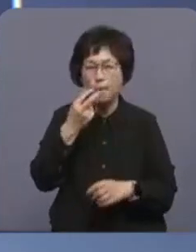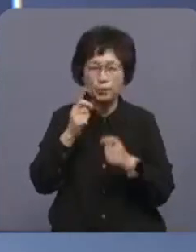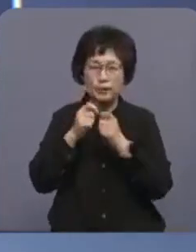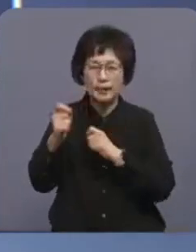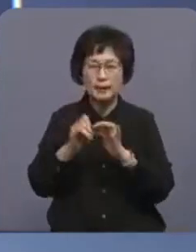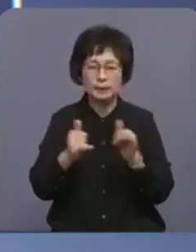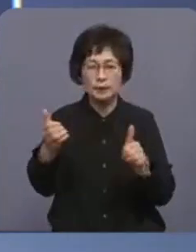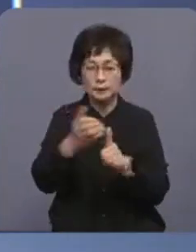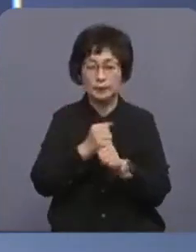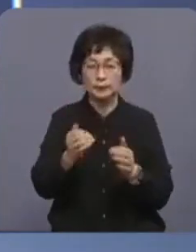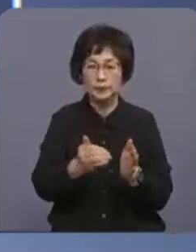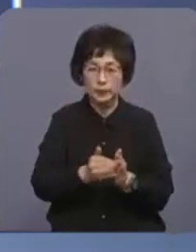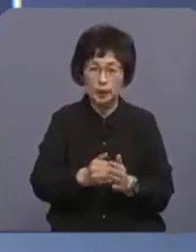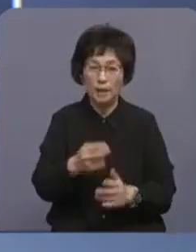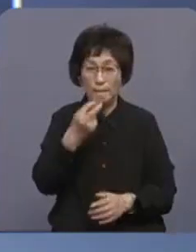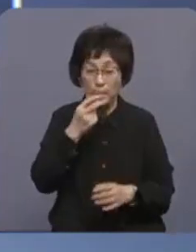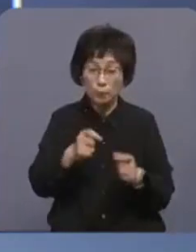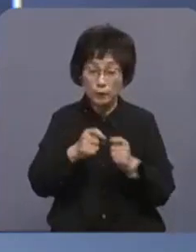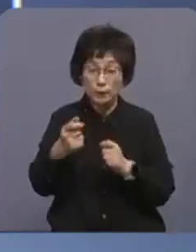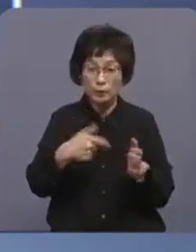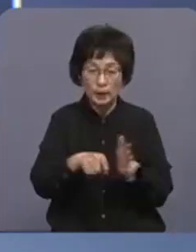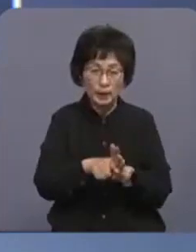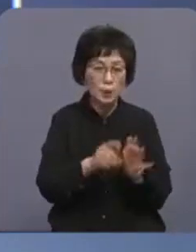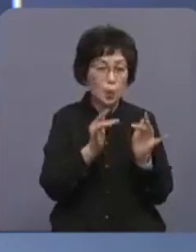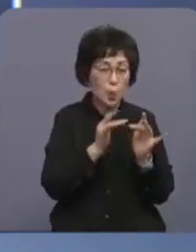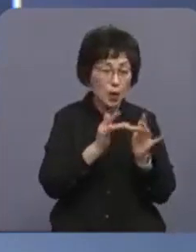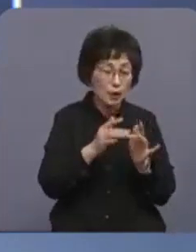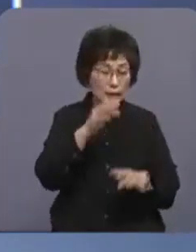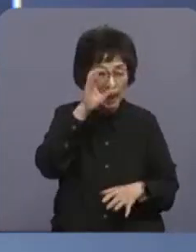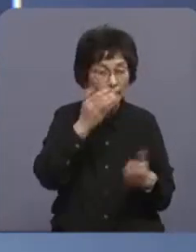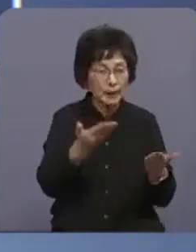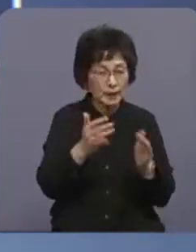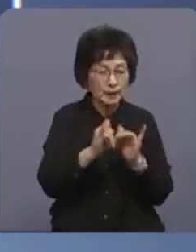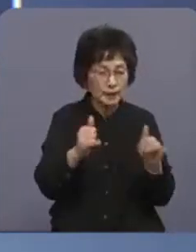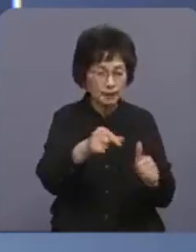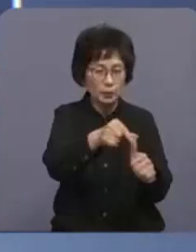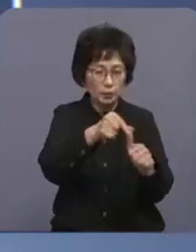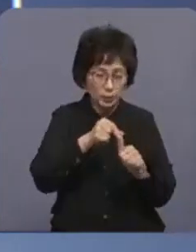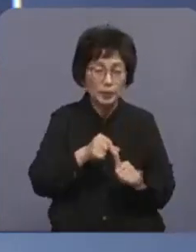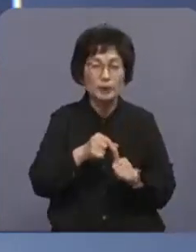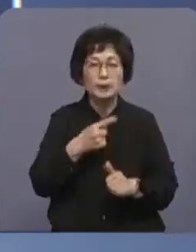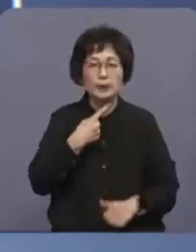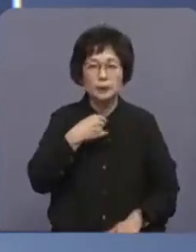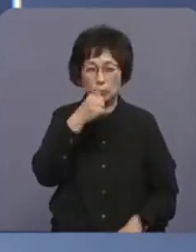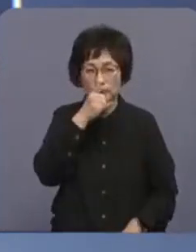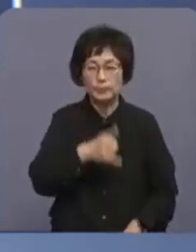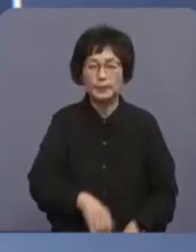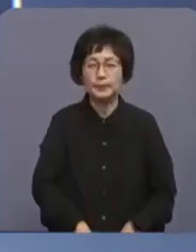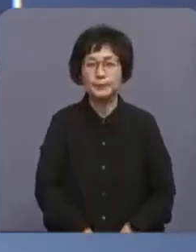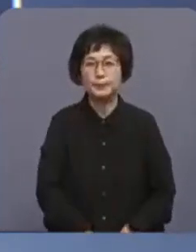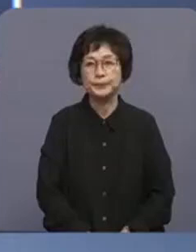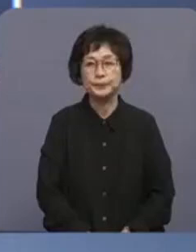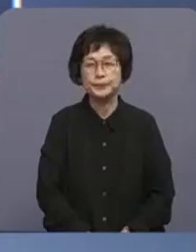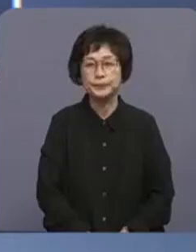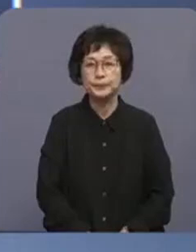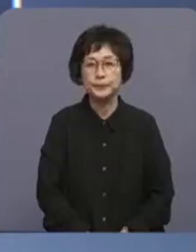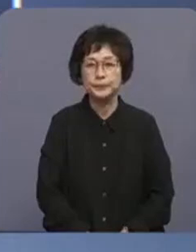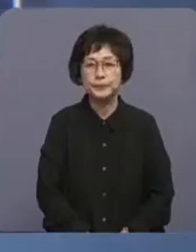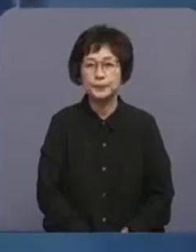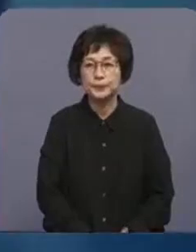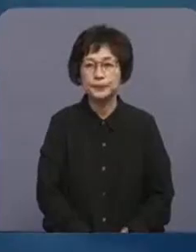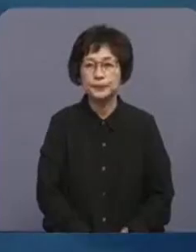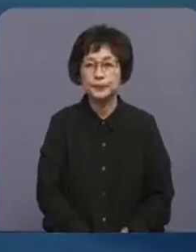붙잡혔습니다. 보험사기를 위해 온라인에서 아르바이트생을 따로 고용하기도 했습니다. 보도에 최휘지 기자입니다.